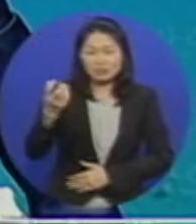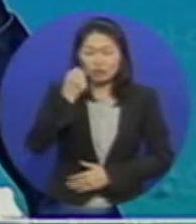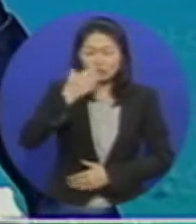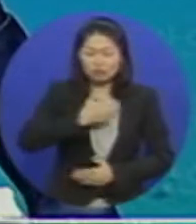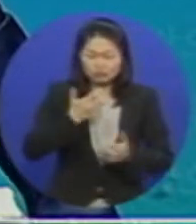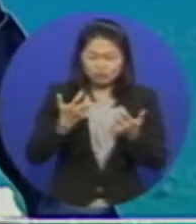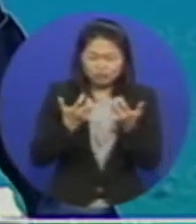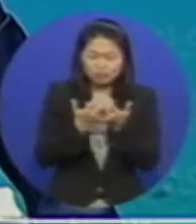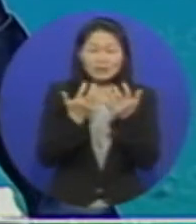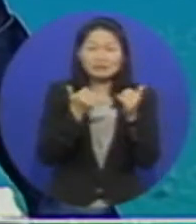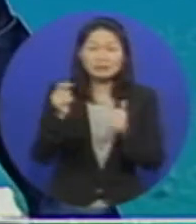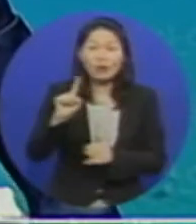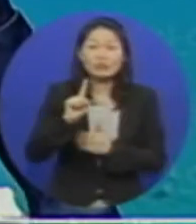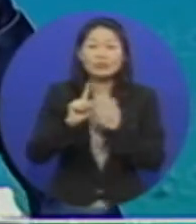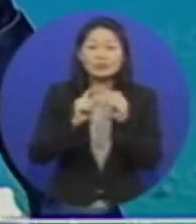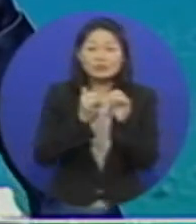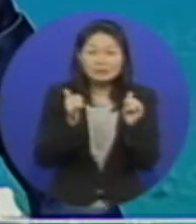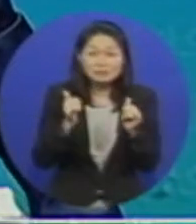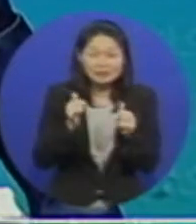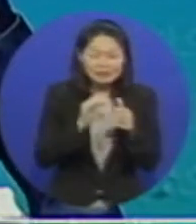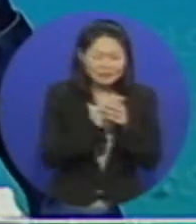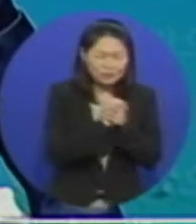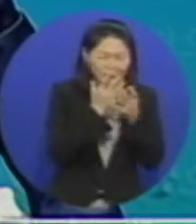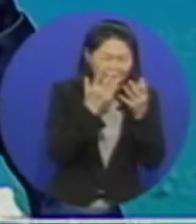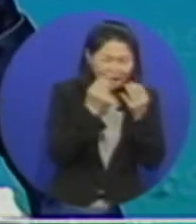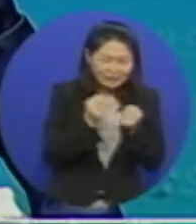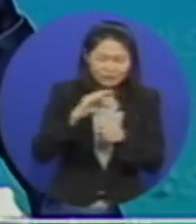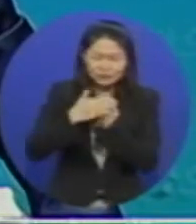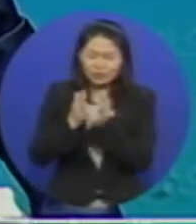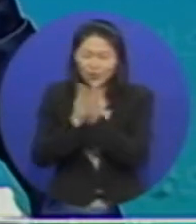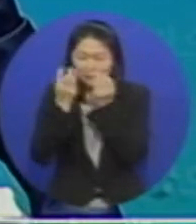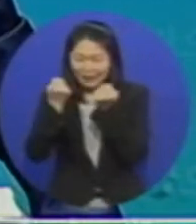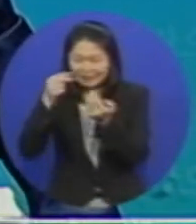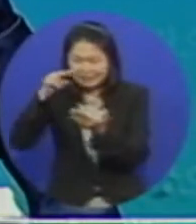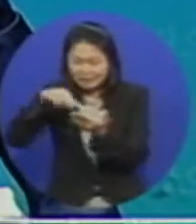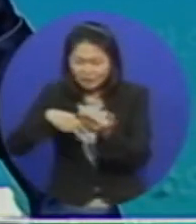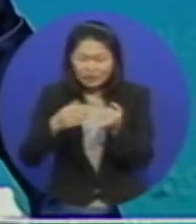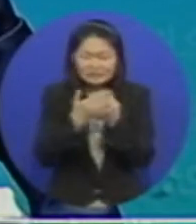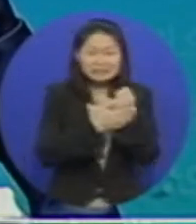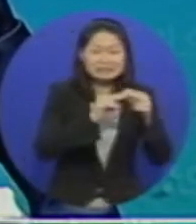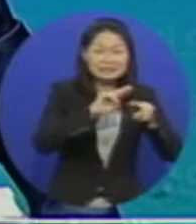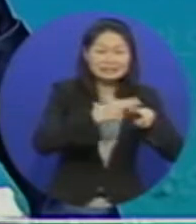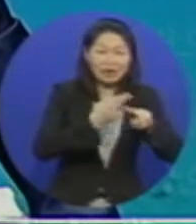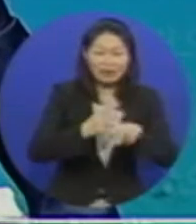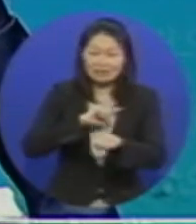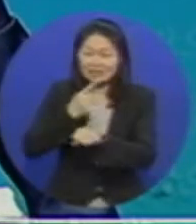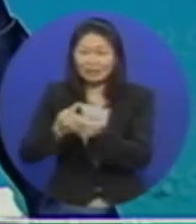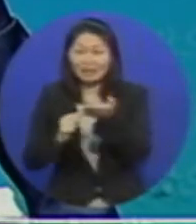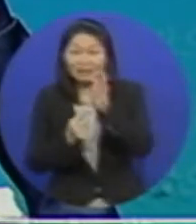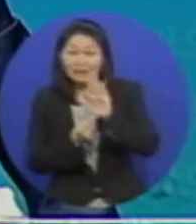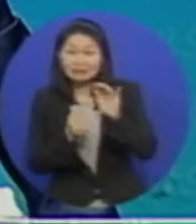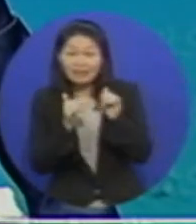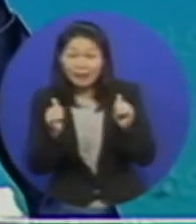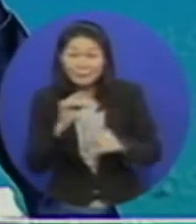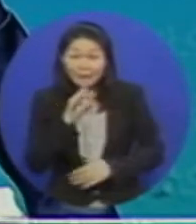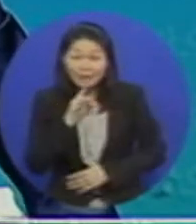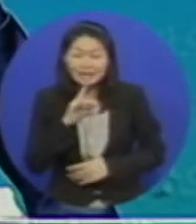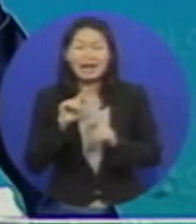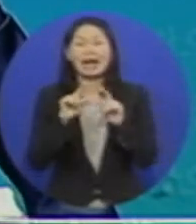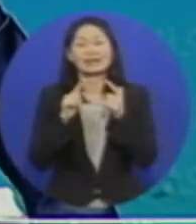사람은 어떤 사람인가 기도도 많이하고 성경도 많이 보고 은사와 능력이 나타나는 사람만